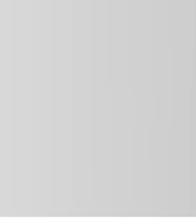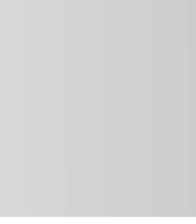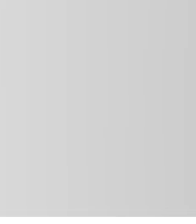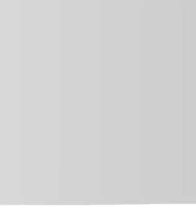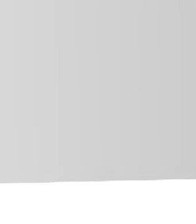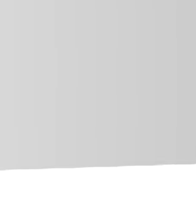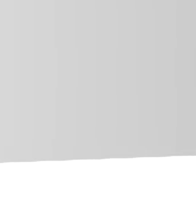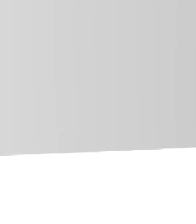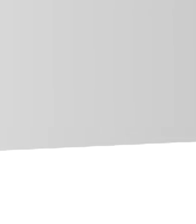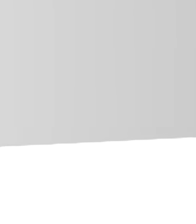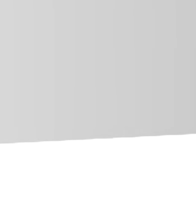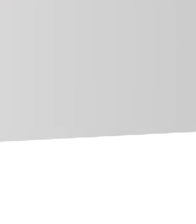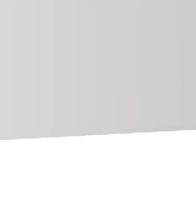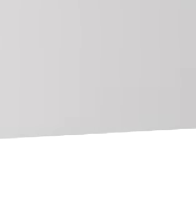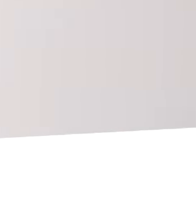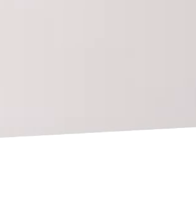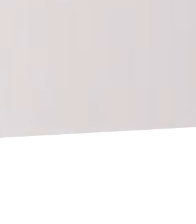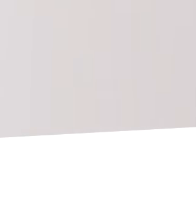โออ